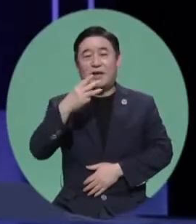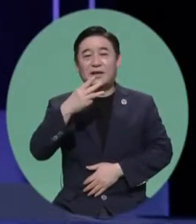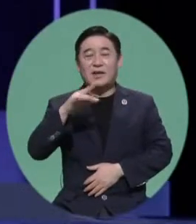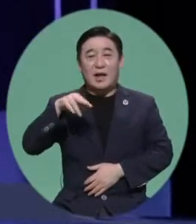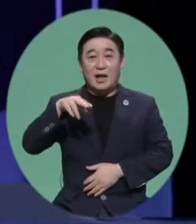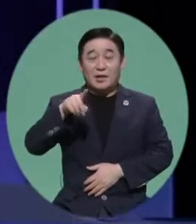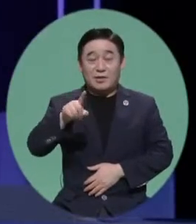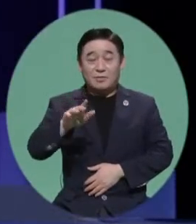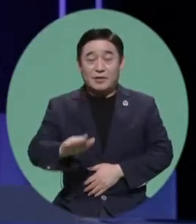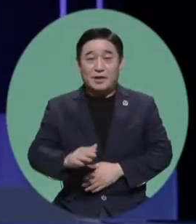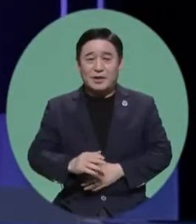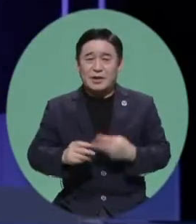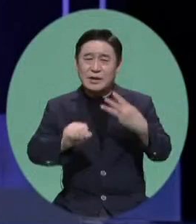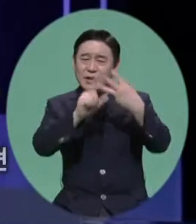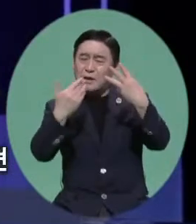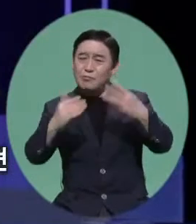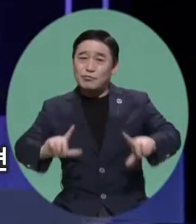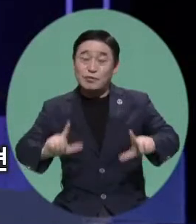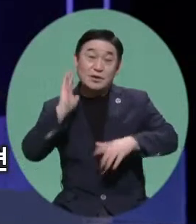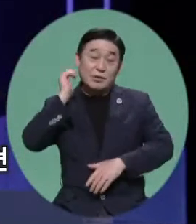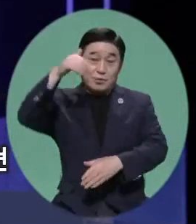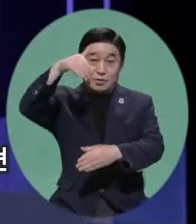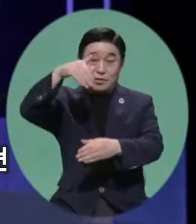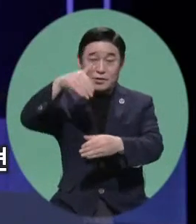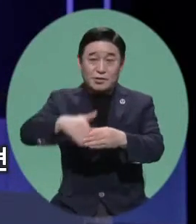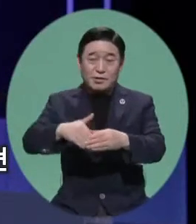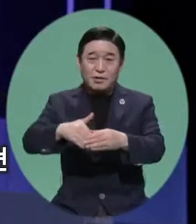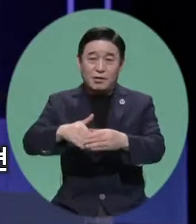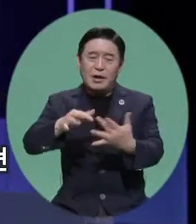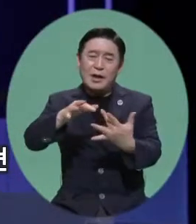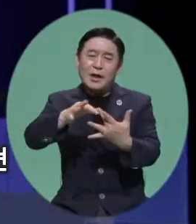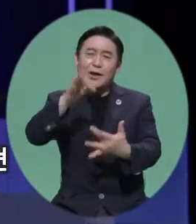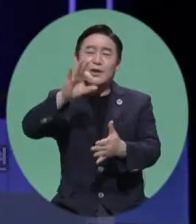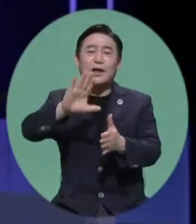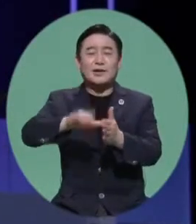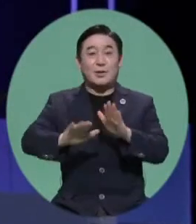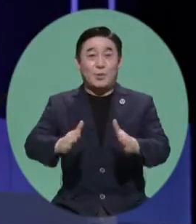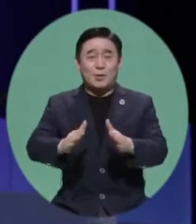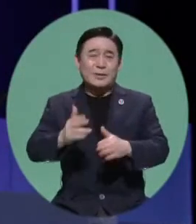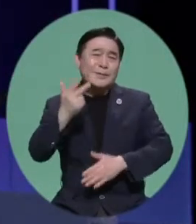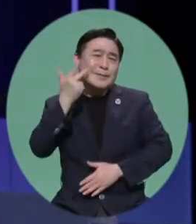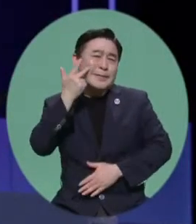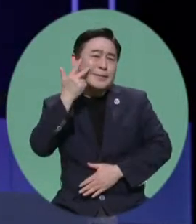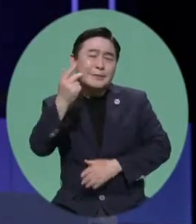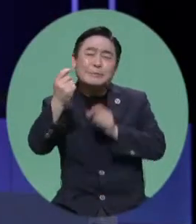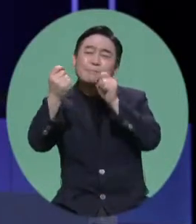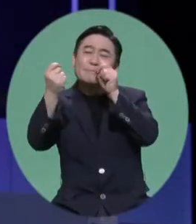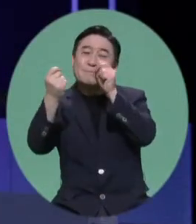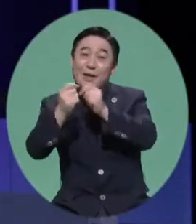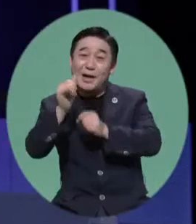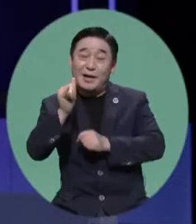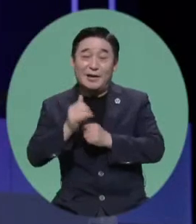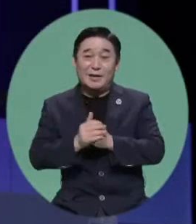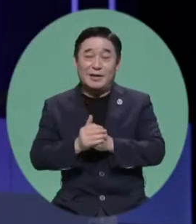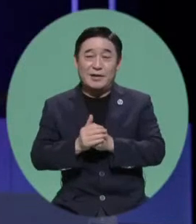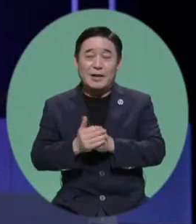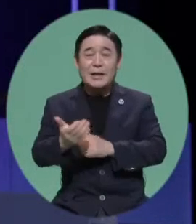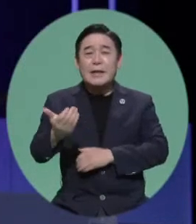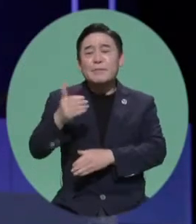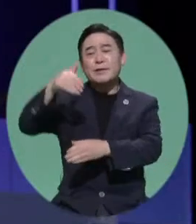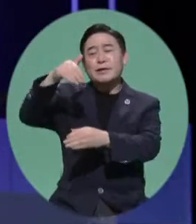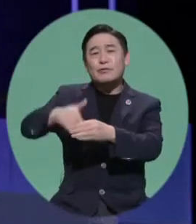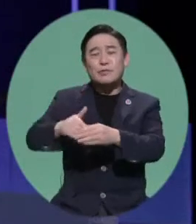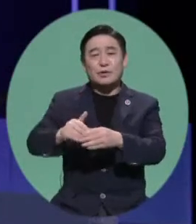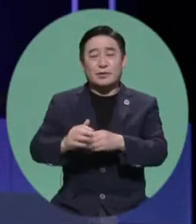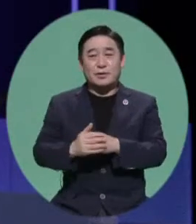이다 3월 9일에 실시되는 대통령 선거 그 선택의 시간이 오늘로 딱 일주일 앞으로 다가왔습니다 사전투표